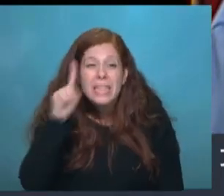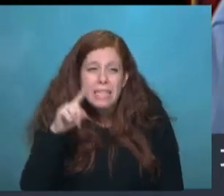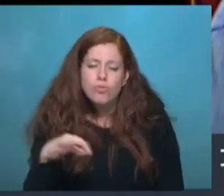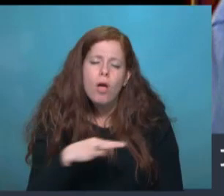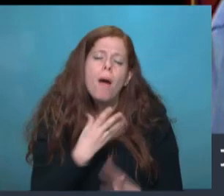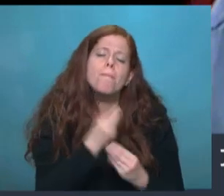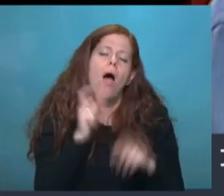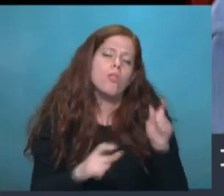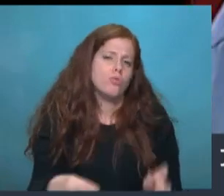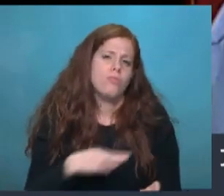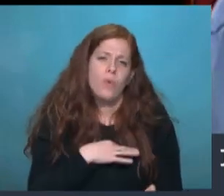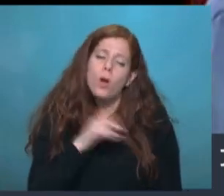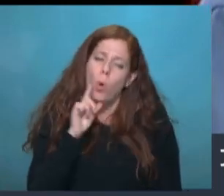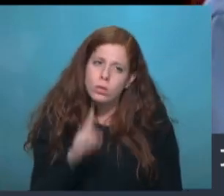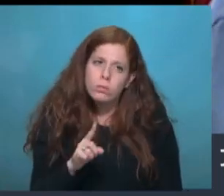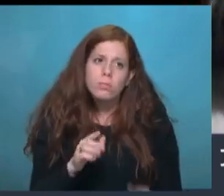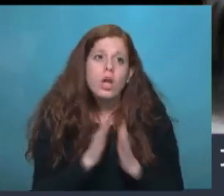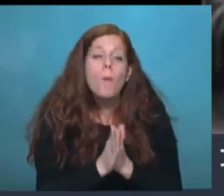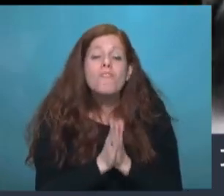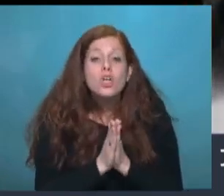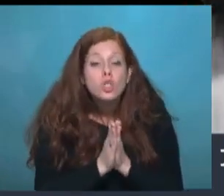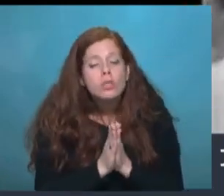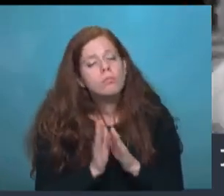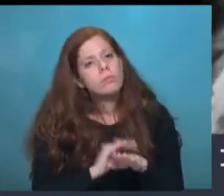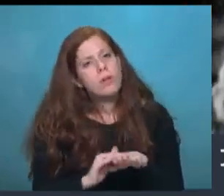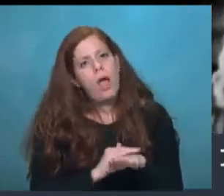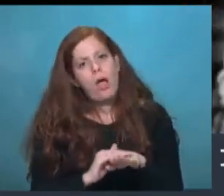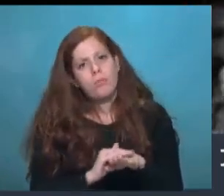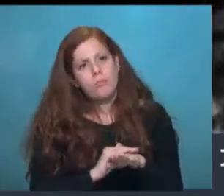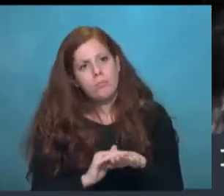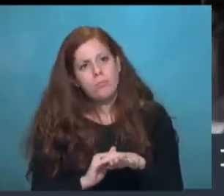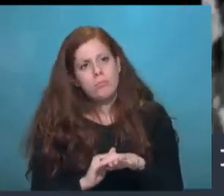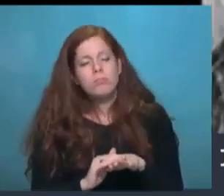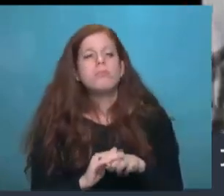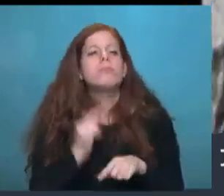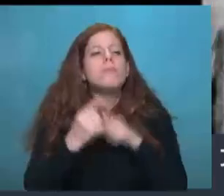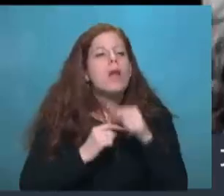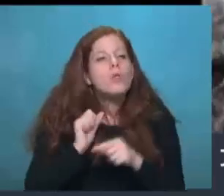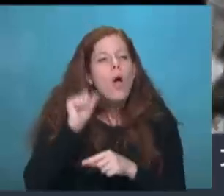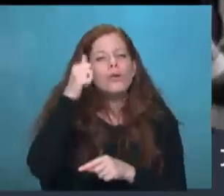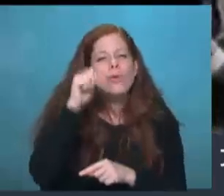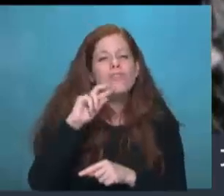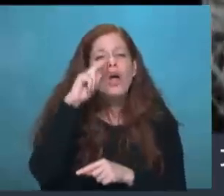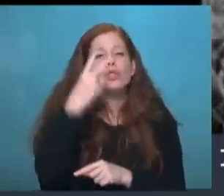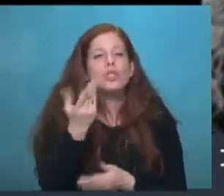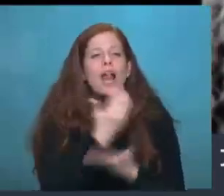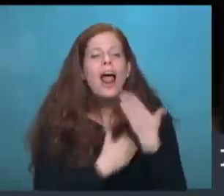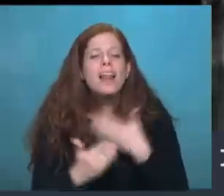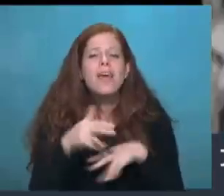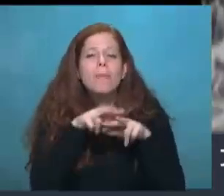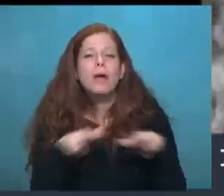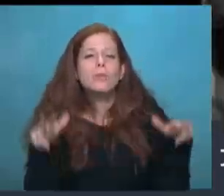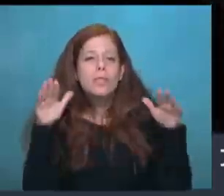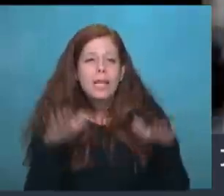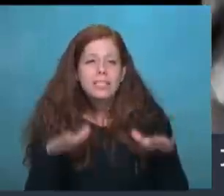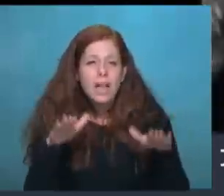אנשים, אנחנו מבקשים מהם סליחה. בני הדור הראשון והשני של העלייה מארצות האסלאם לא קנו